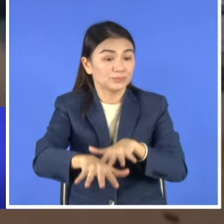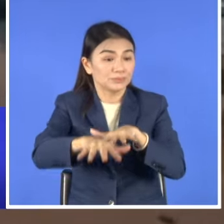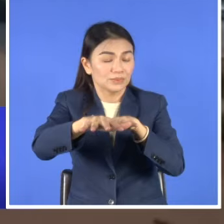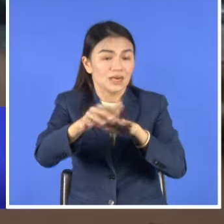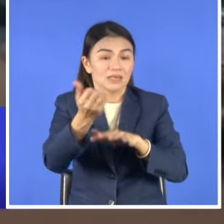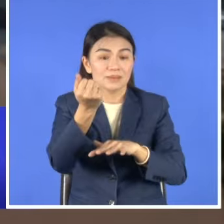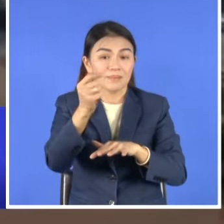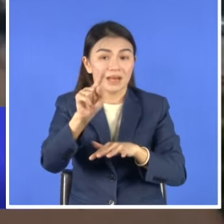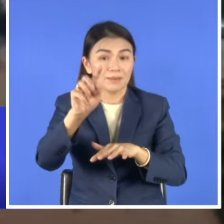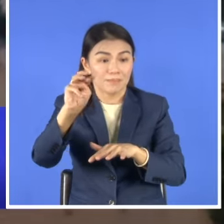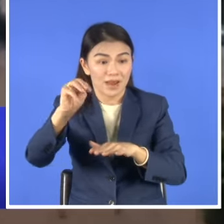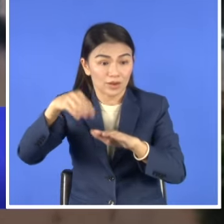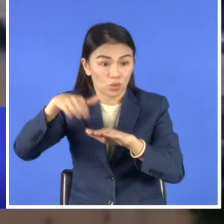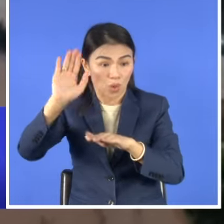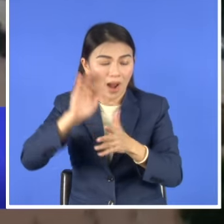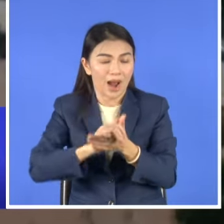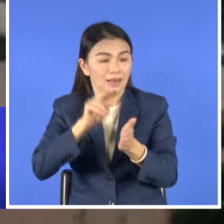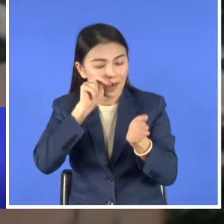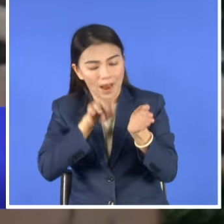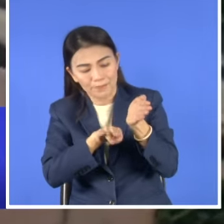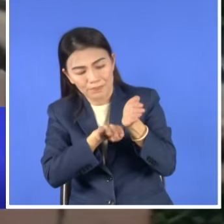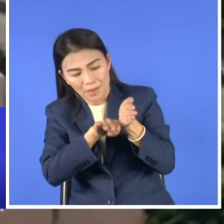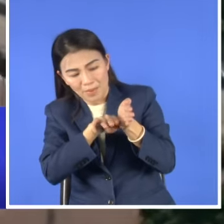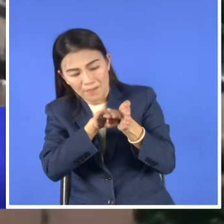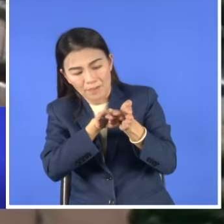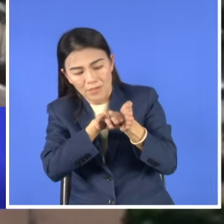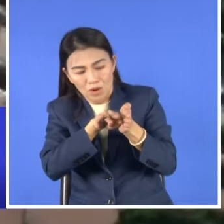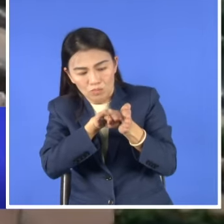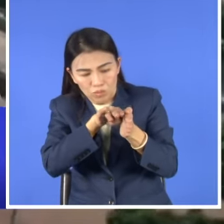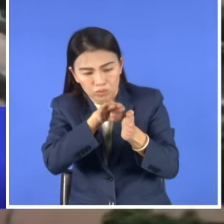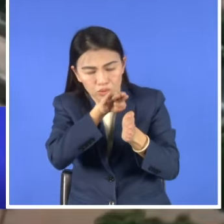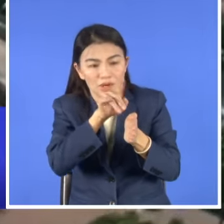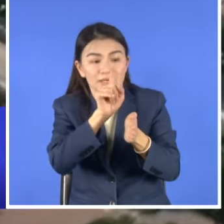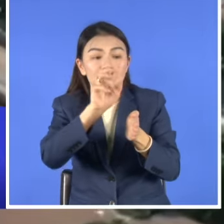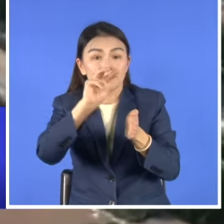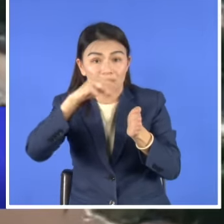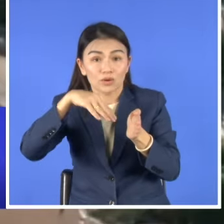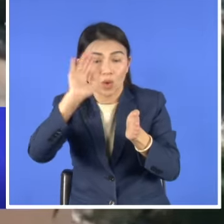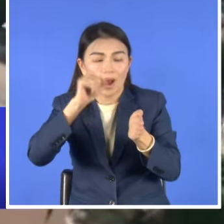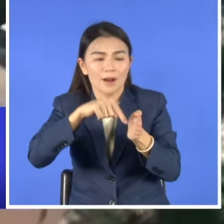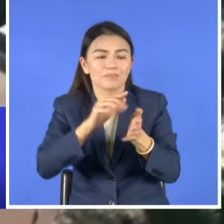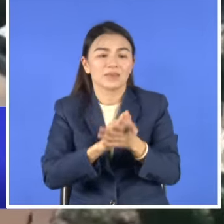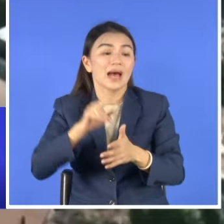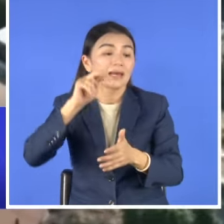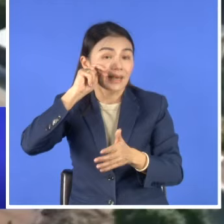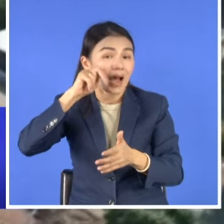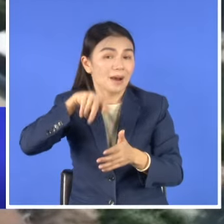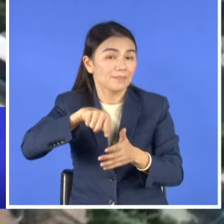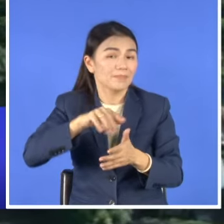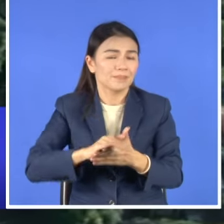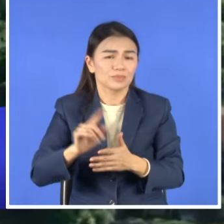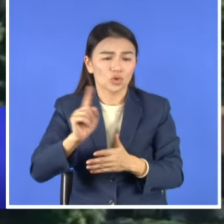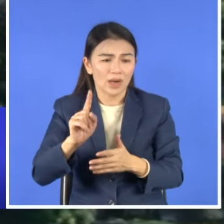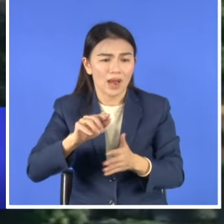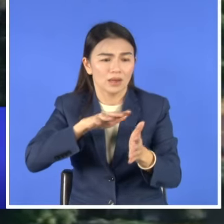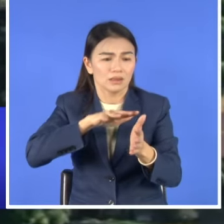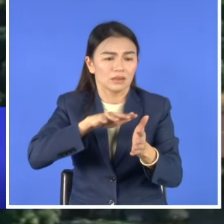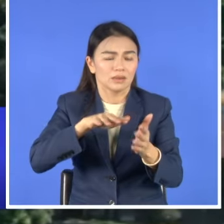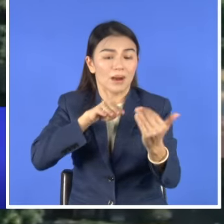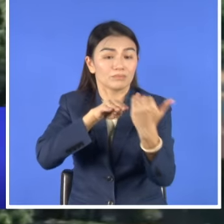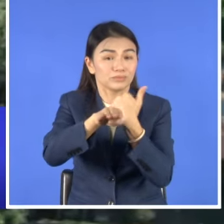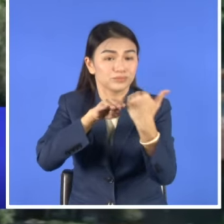เศษๆจากระดับตลิ่งก็ 10เมตรแต่ว่าเพิ่มสูงขึ้นเป็นเมตรเลยนี่นะครับก็ทำให้มวลน้ำจากถนนสายหลักจาก